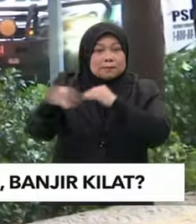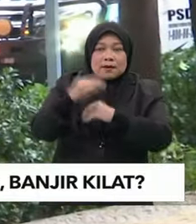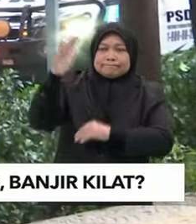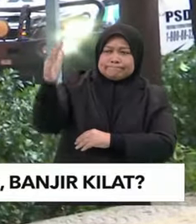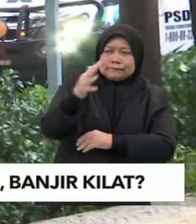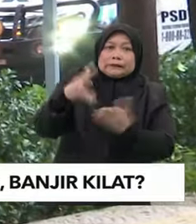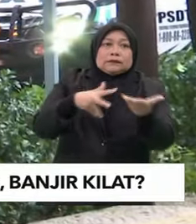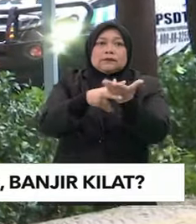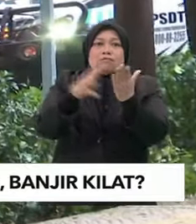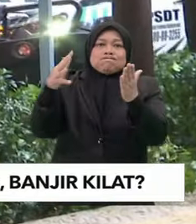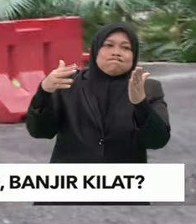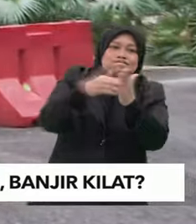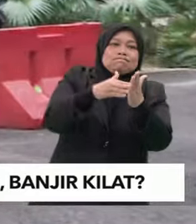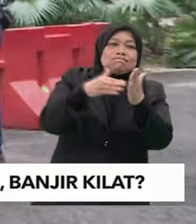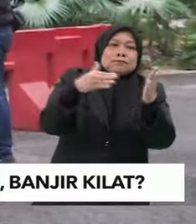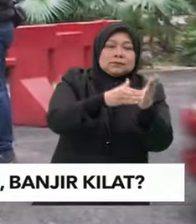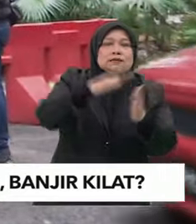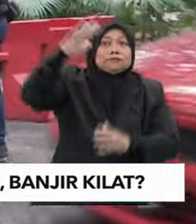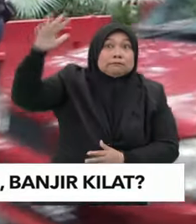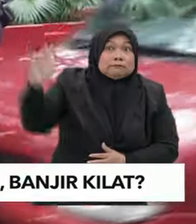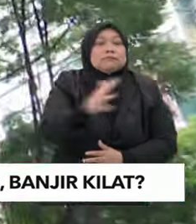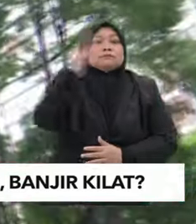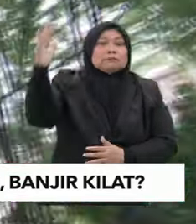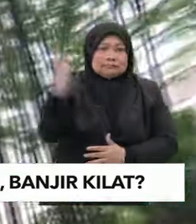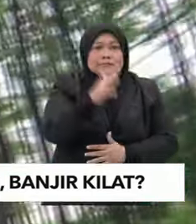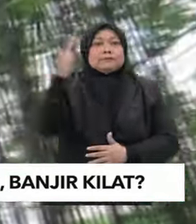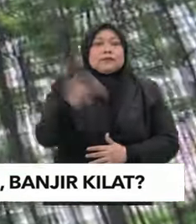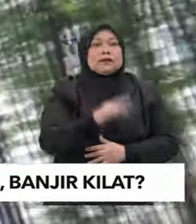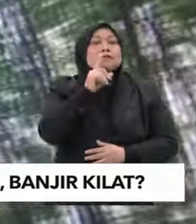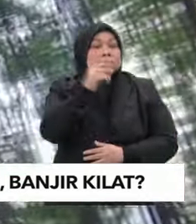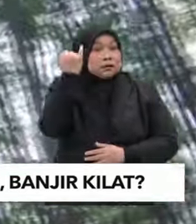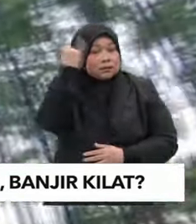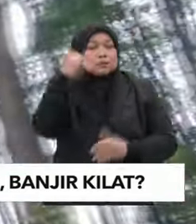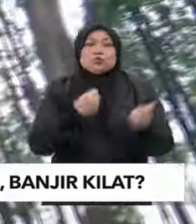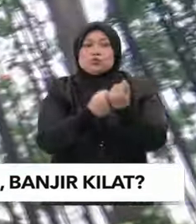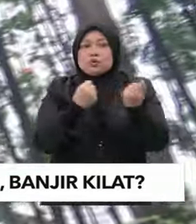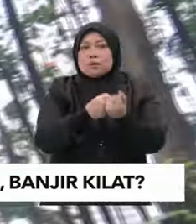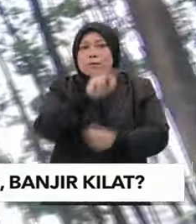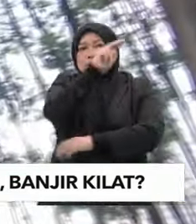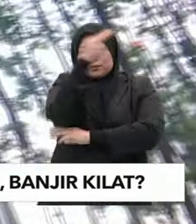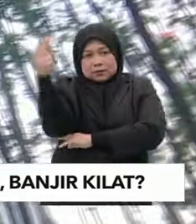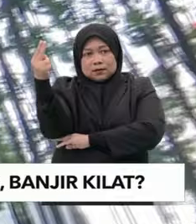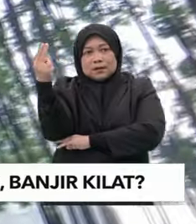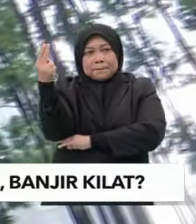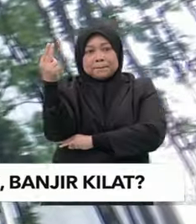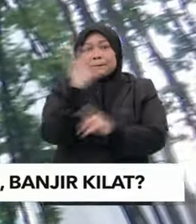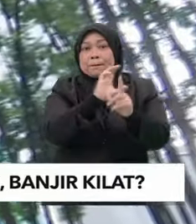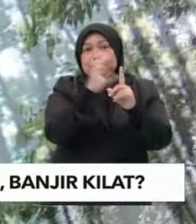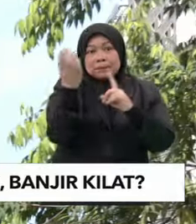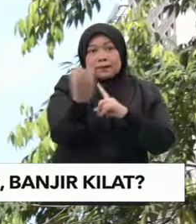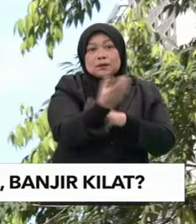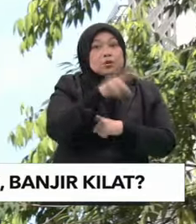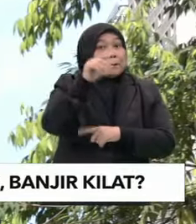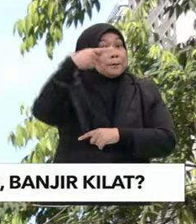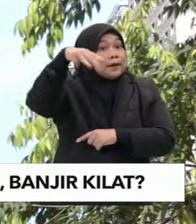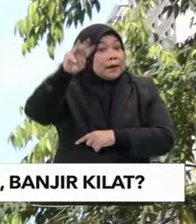yang tersekat, lantas mengakibatkan ribut petir. Pendapat itu disokong pakar hutan bandar dan agriculture Universiti Putra Malaysia